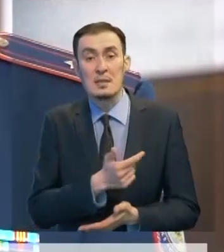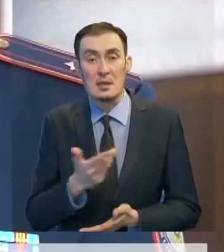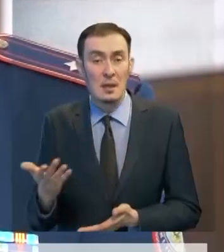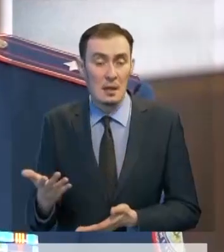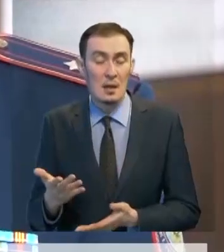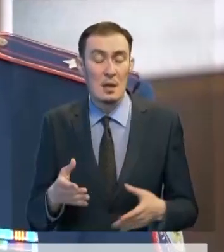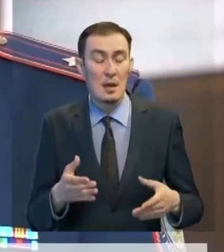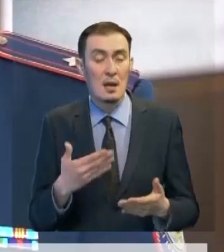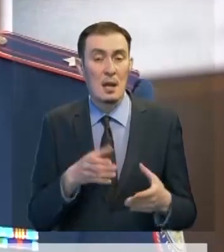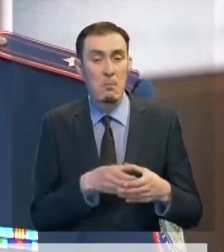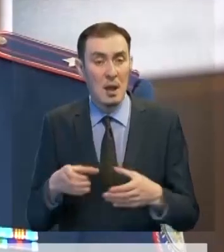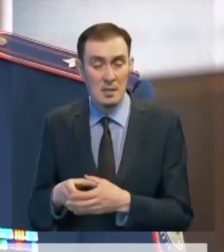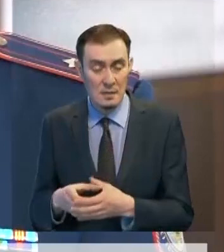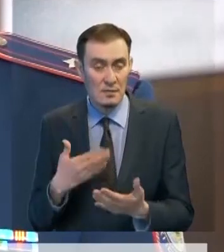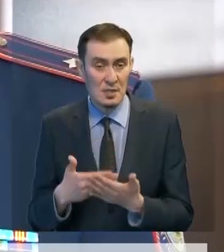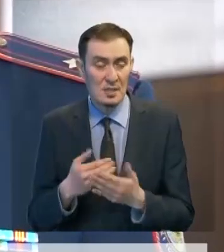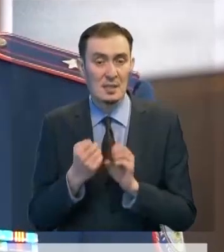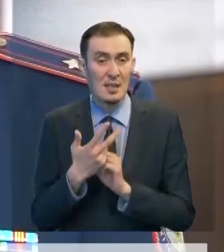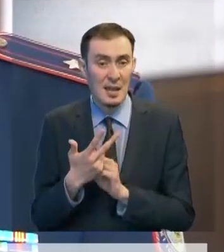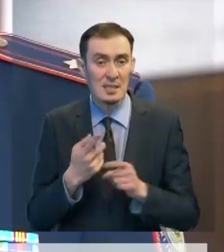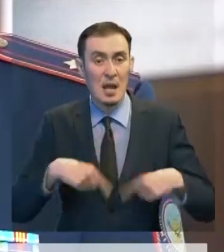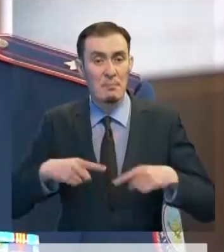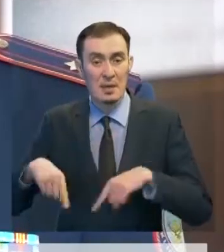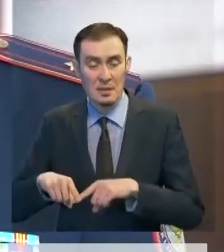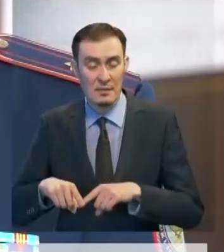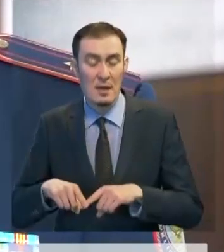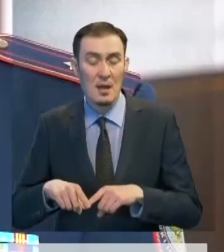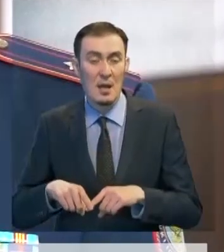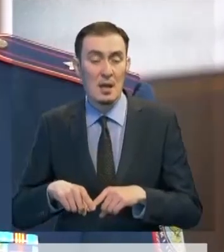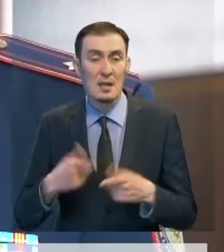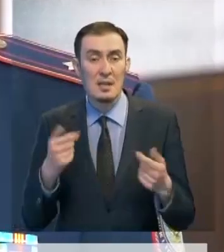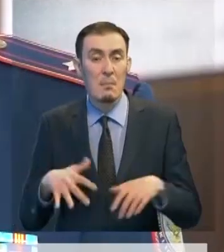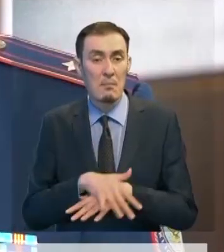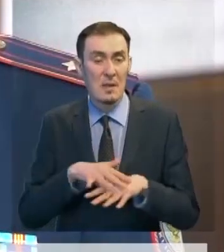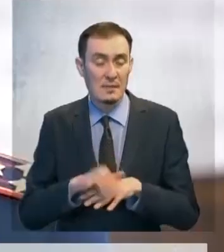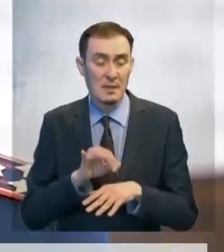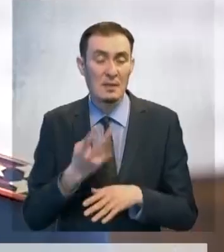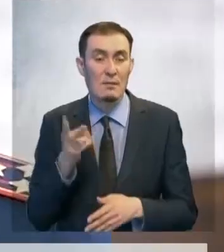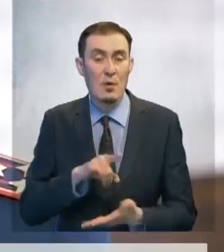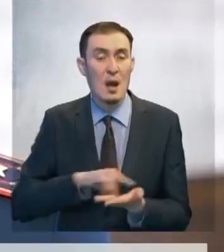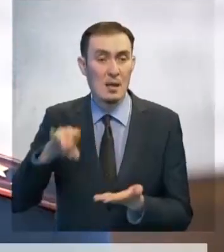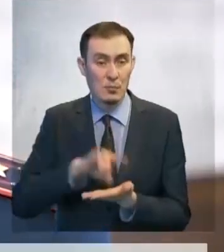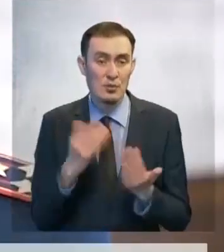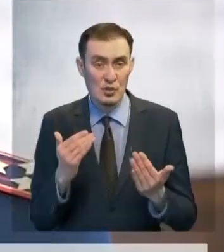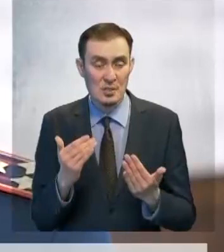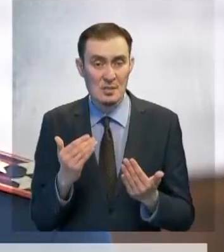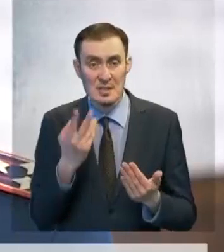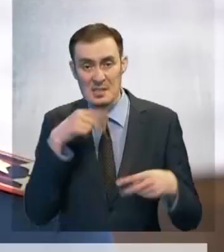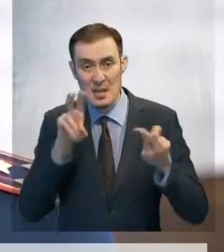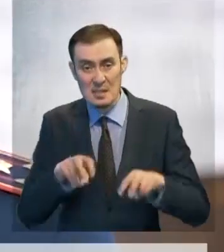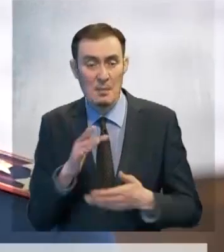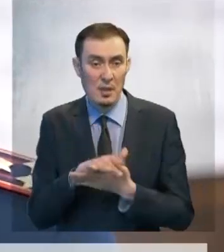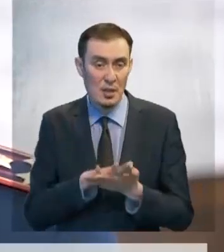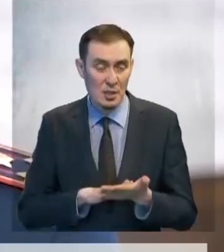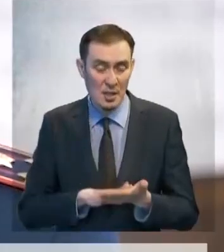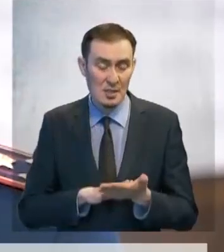частности 13 объектов масса скопления людей и двух аэропортов расследование продолжается как я уже